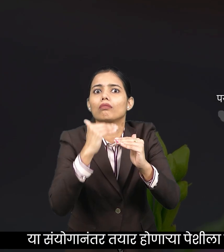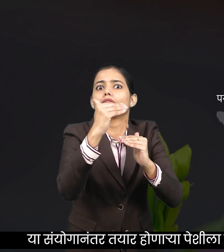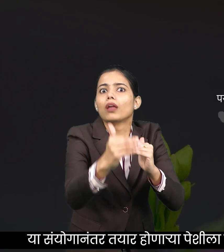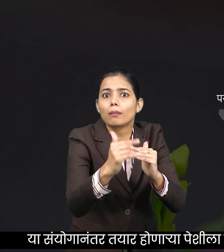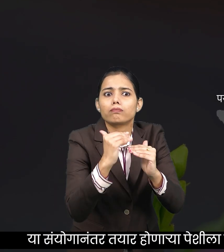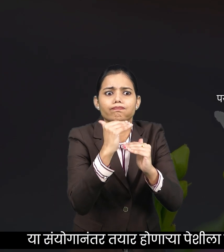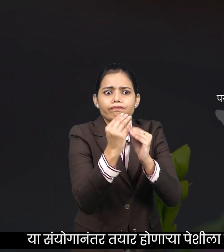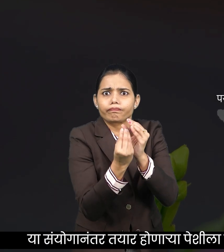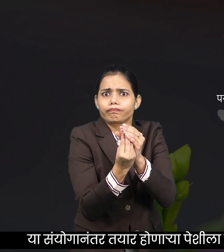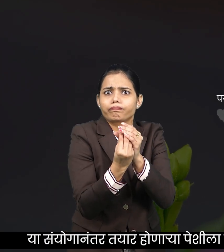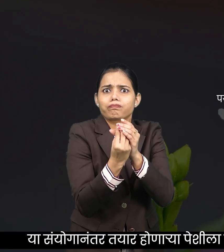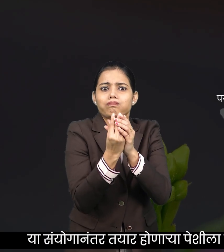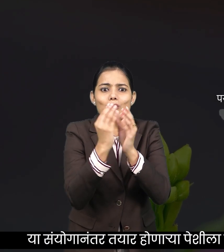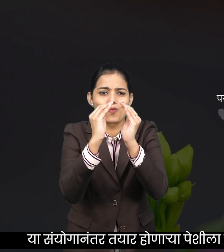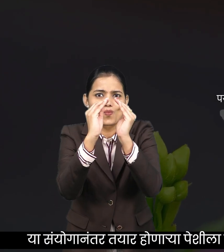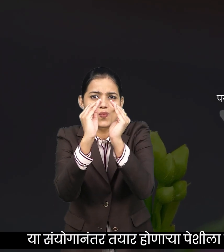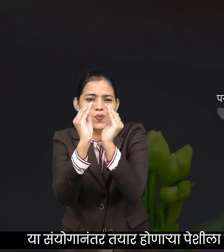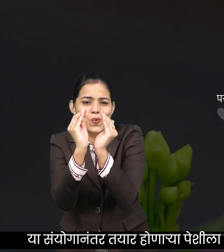होते.